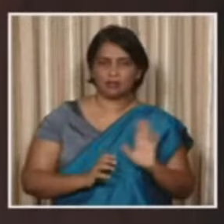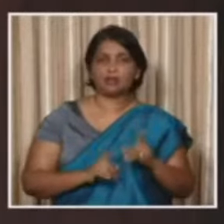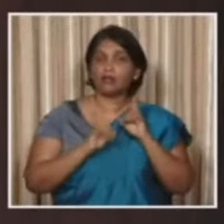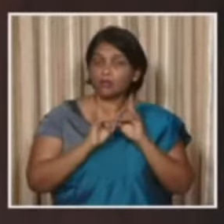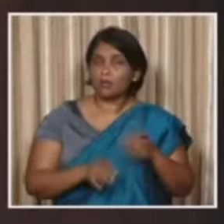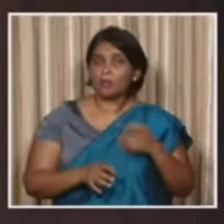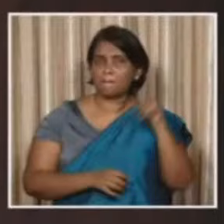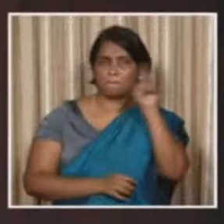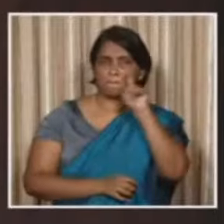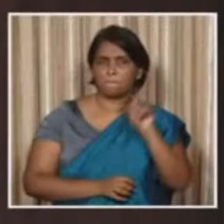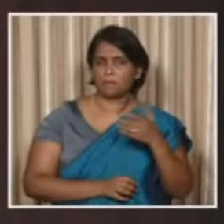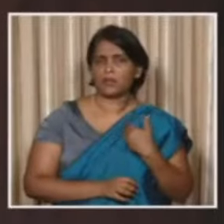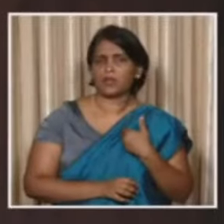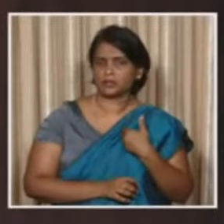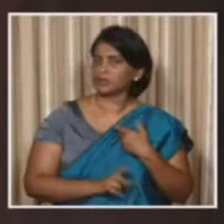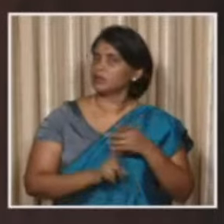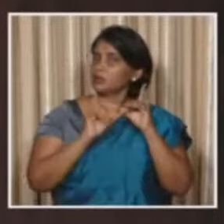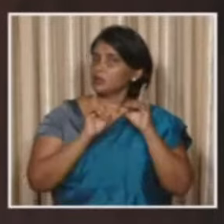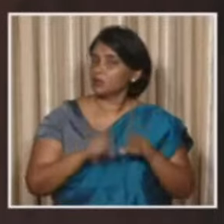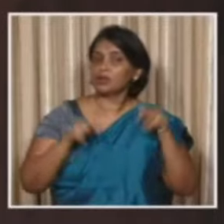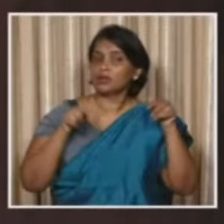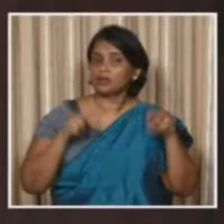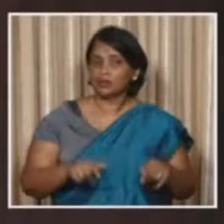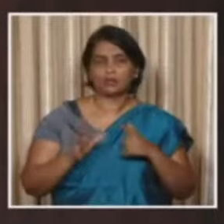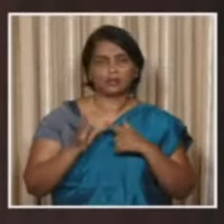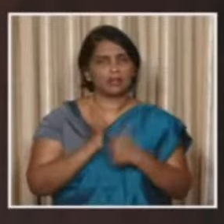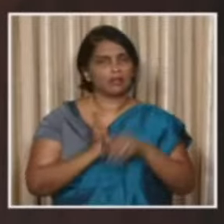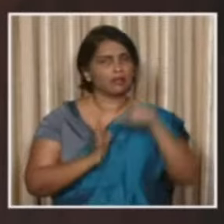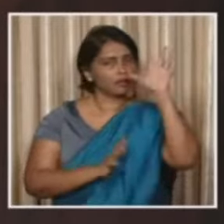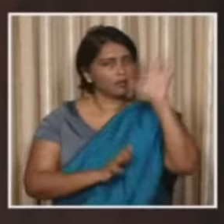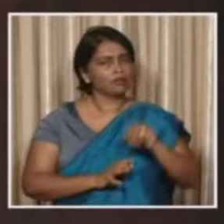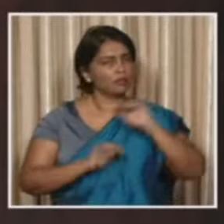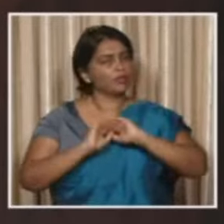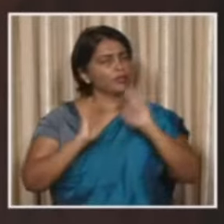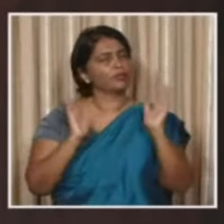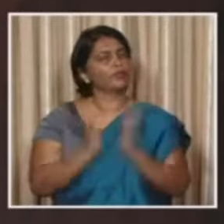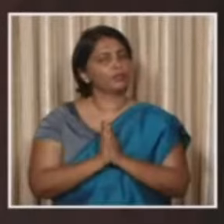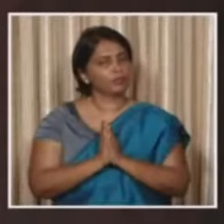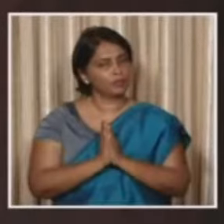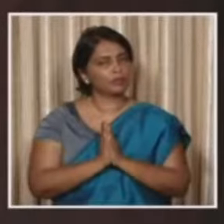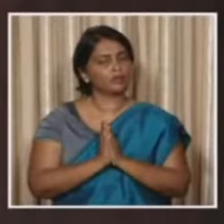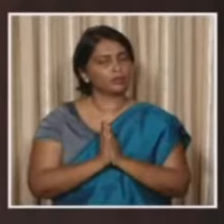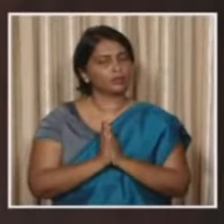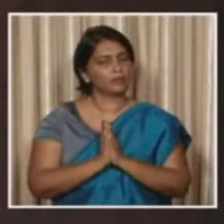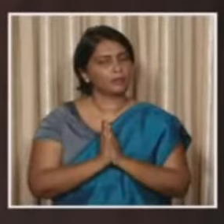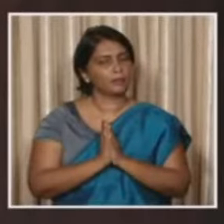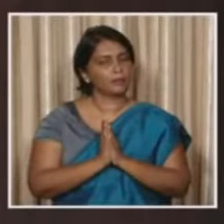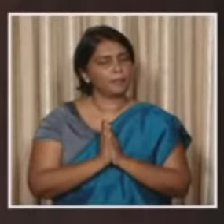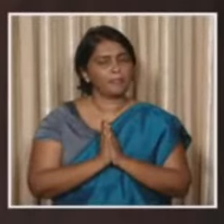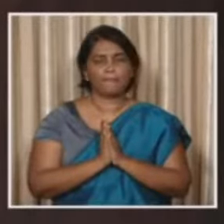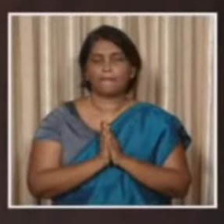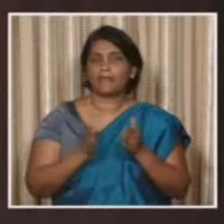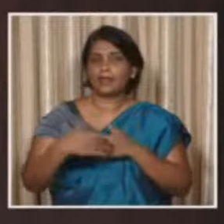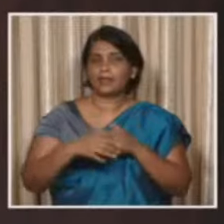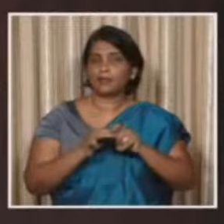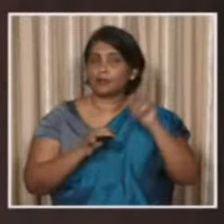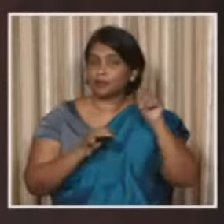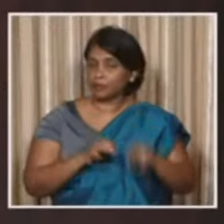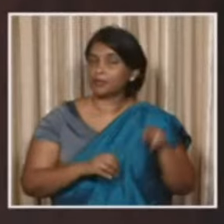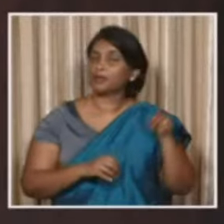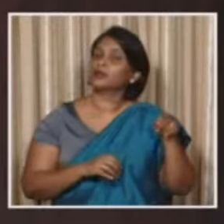තියෙන ප්‍රශ්නේ. එතකොට දැන් අද මේ පළත් ගේන පළත්වල හැම එකකම දැන් කැබිනට් මණ්ඩලේ ගියා දැන් මේ